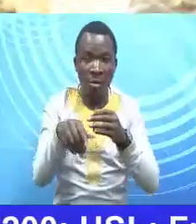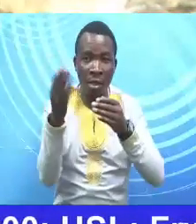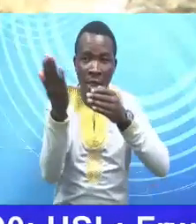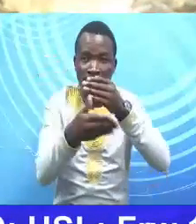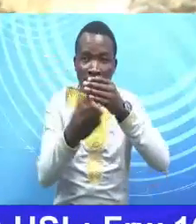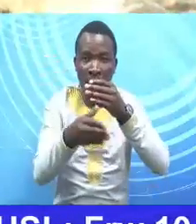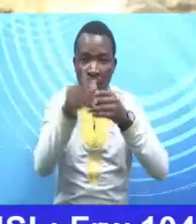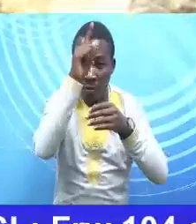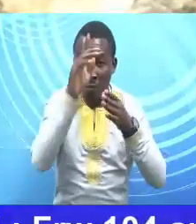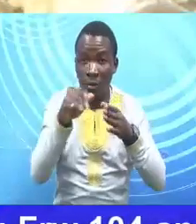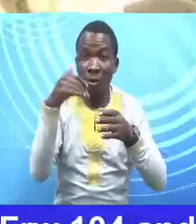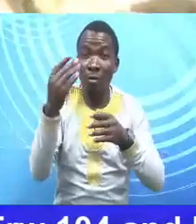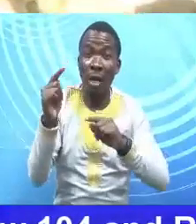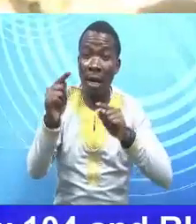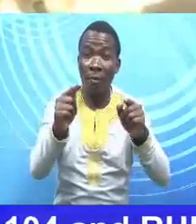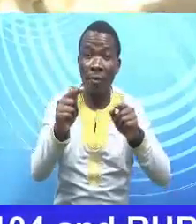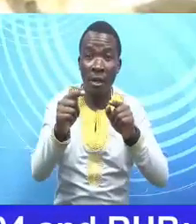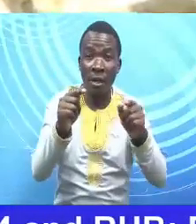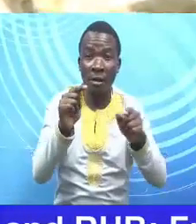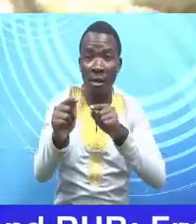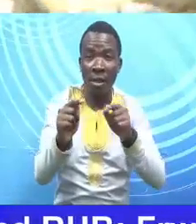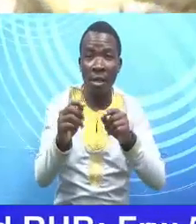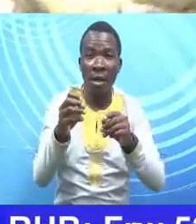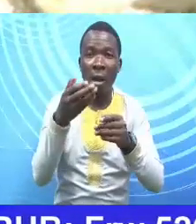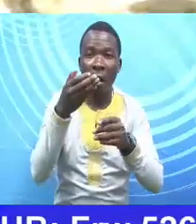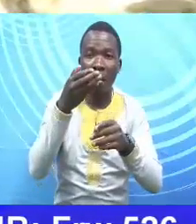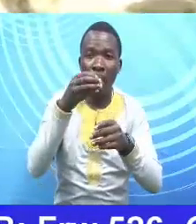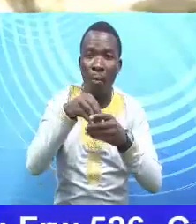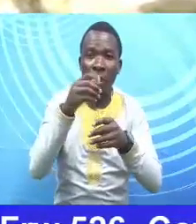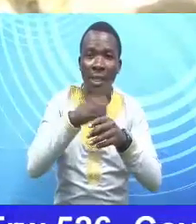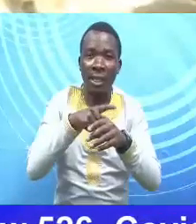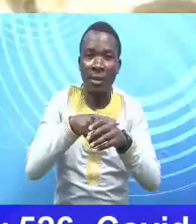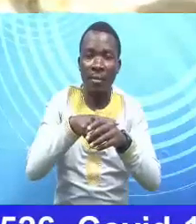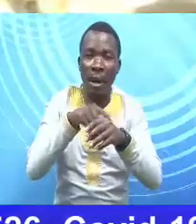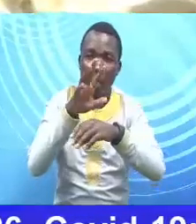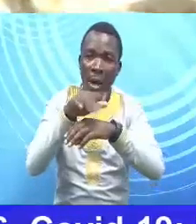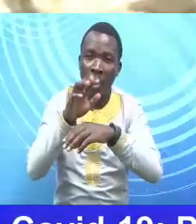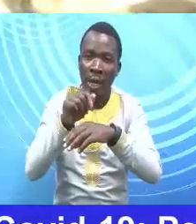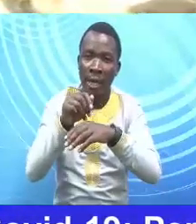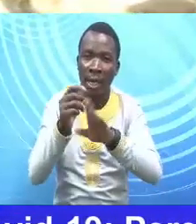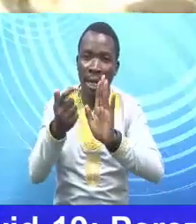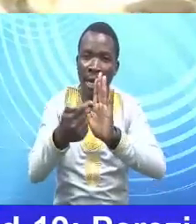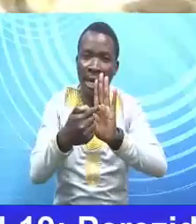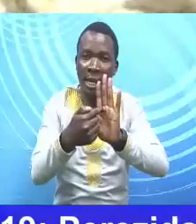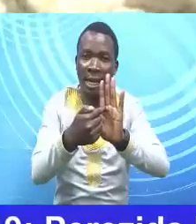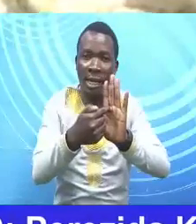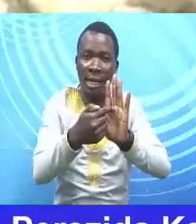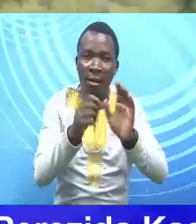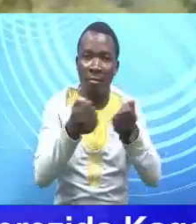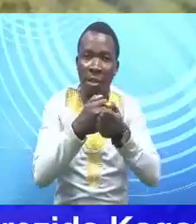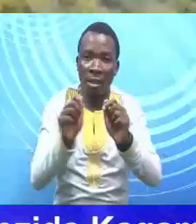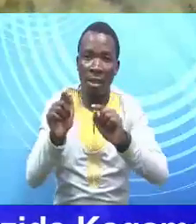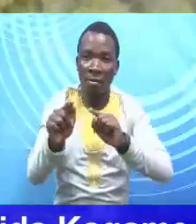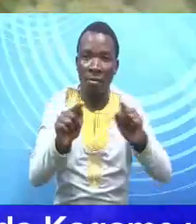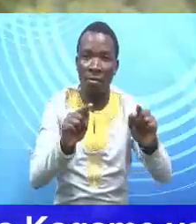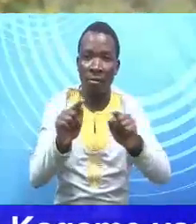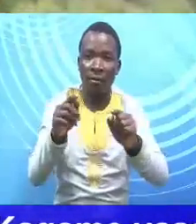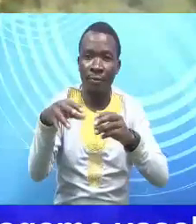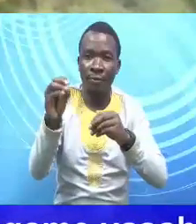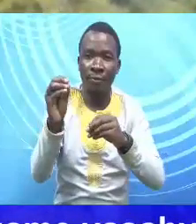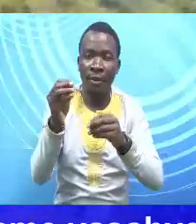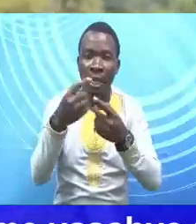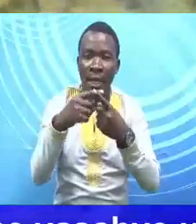convocation ngo yitabe uno munsi ari kuburana, aza kugaragaza ko atari buburana ari bubaruhuka. Ariko hakaba hari